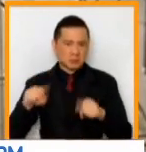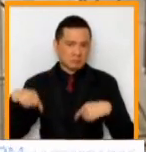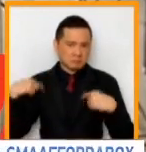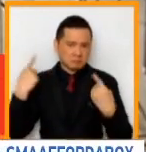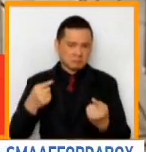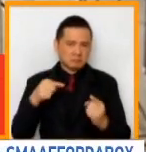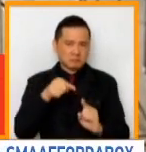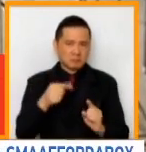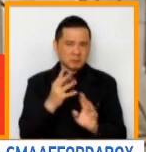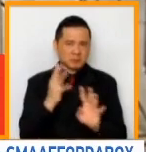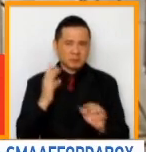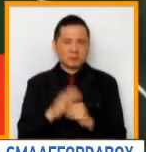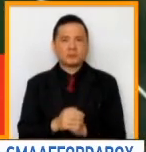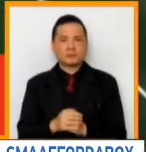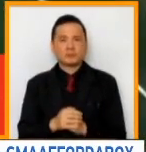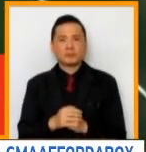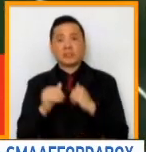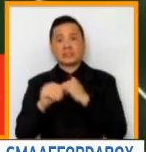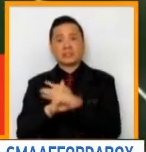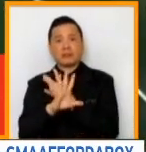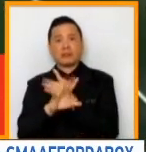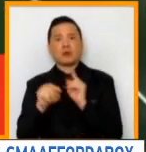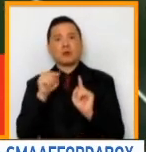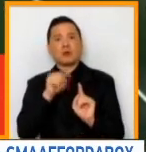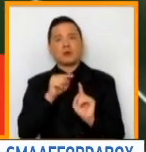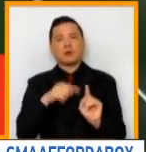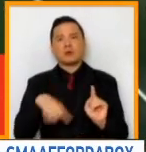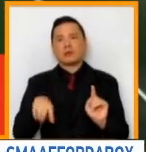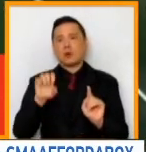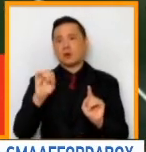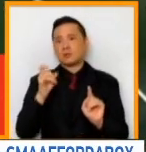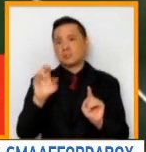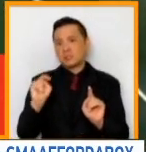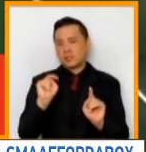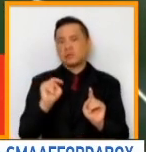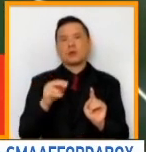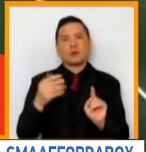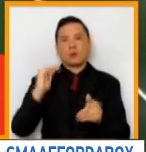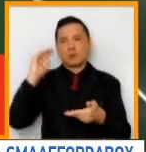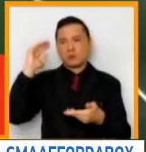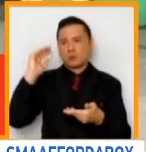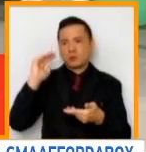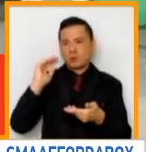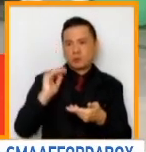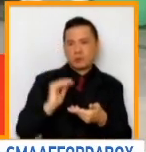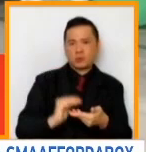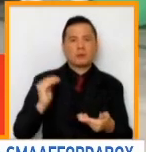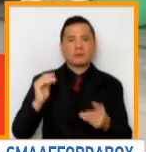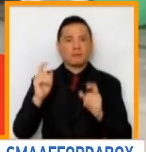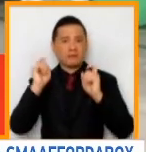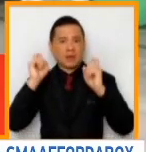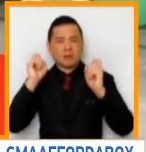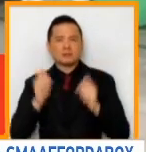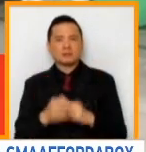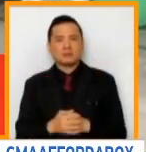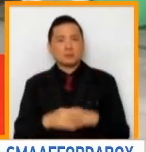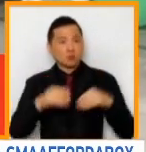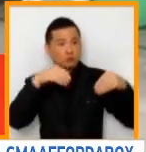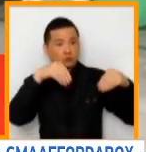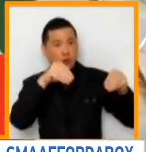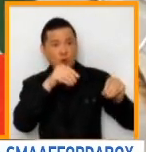ng medical oxygen ang natitira sa isang medical supply store sa lungsod. Mabilis nang maubos ang supply dahil sa dami